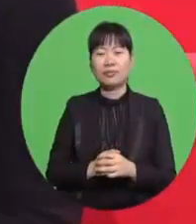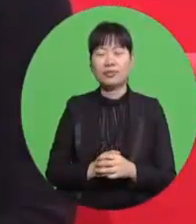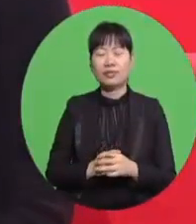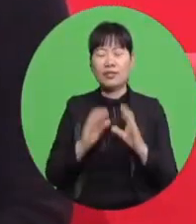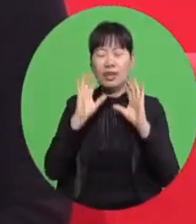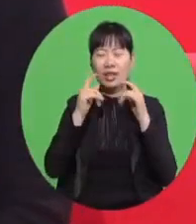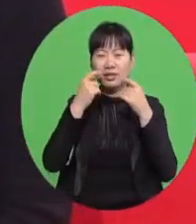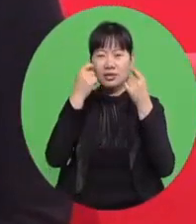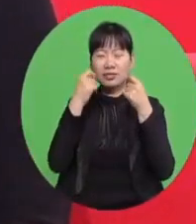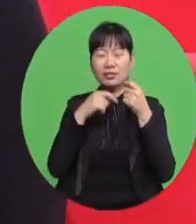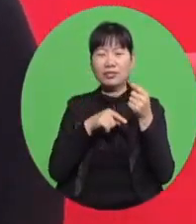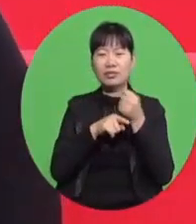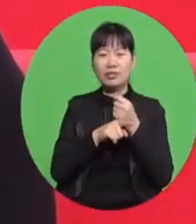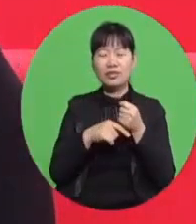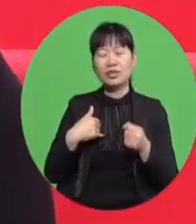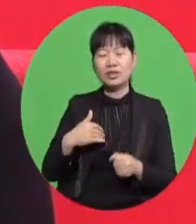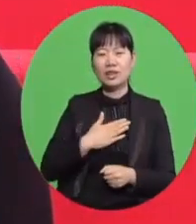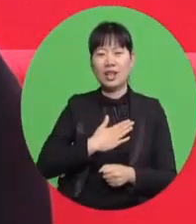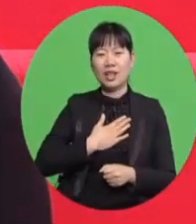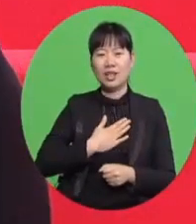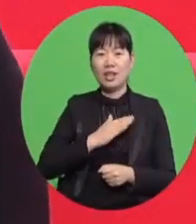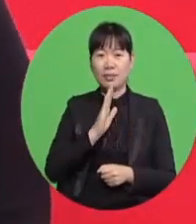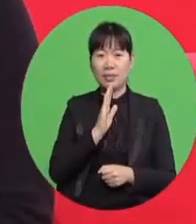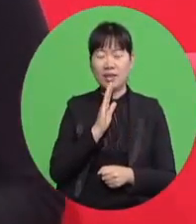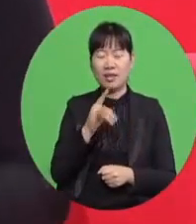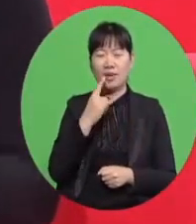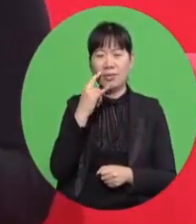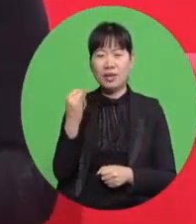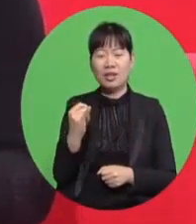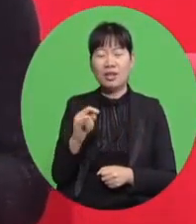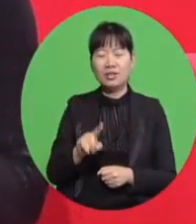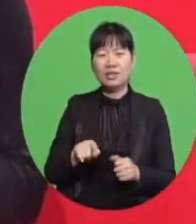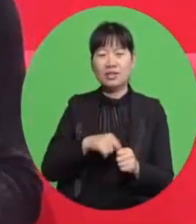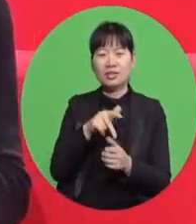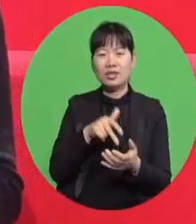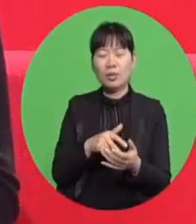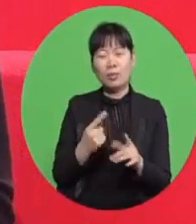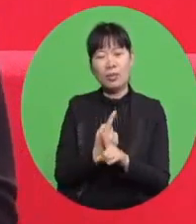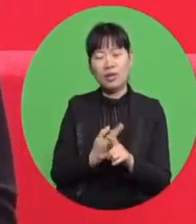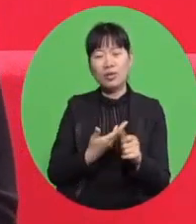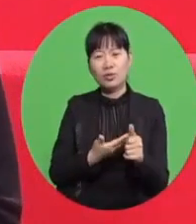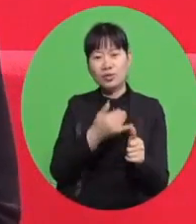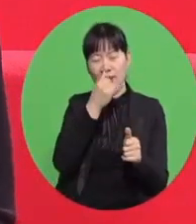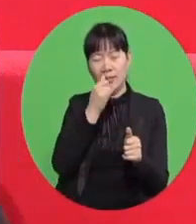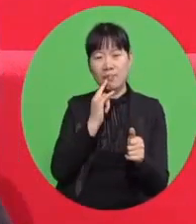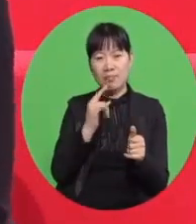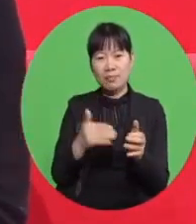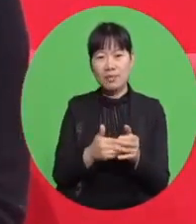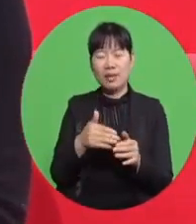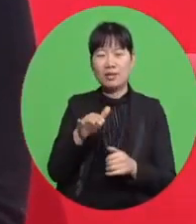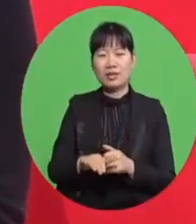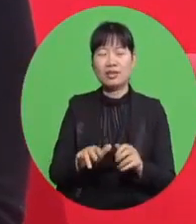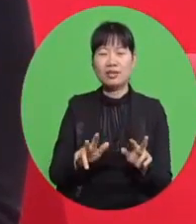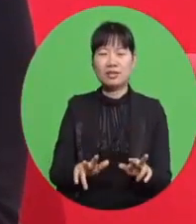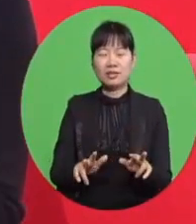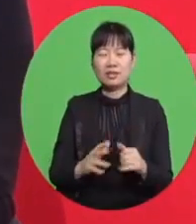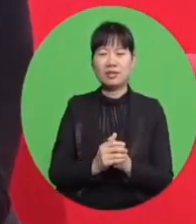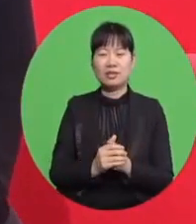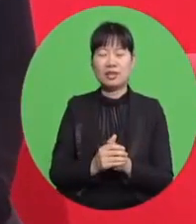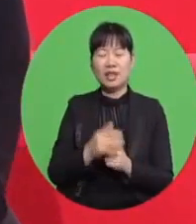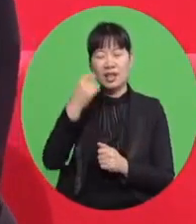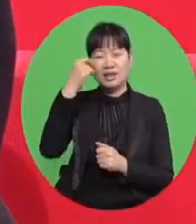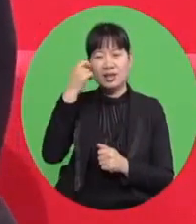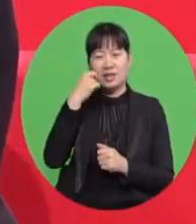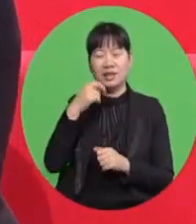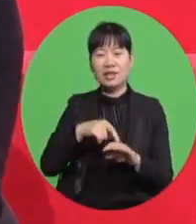그 아이가 징징거리는 이유를 우리가 알아야 네. 예? 엄마가 뭐 어떻게 뭐 환경적인 걸 좀 바꿔주는지 그렇죠. 뭘 해줘야 되는데 네. 아이들의 그